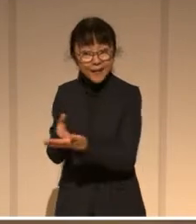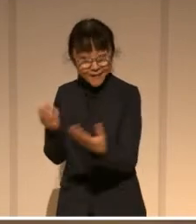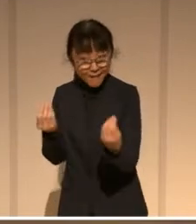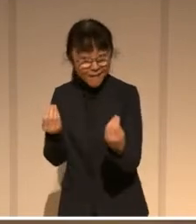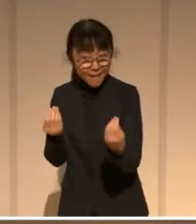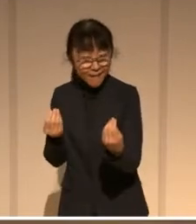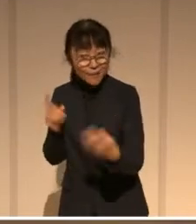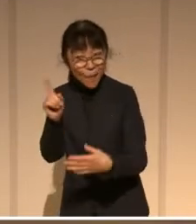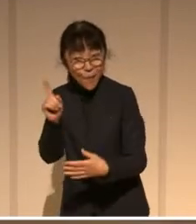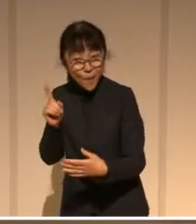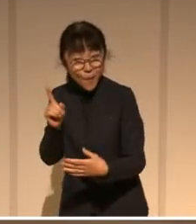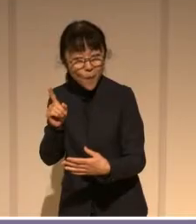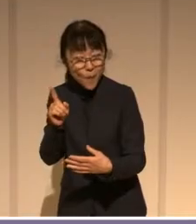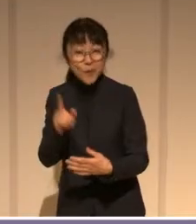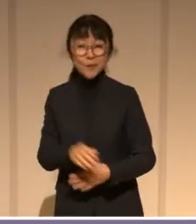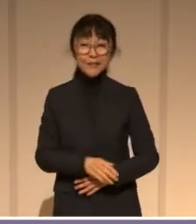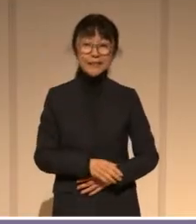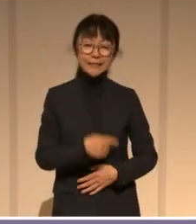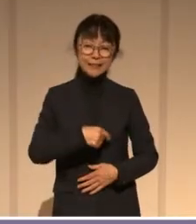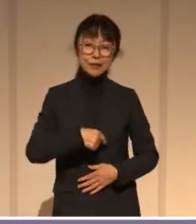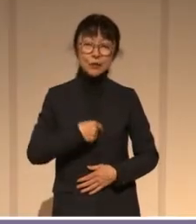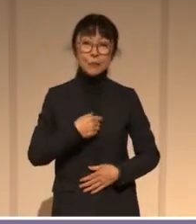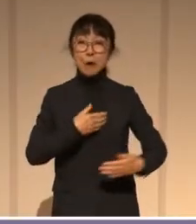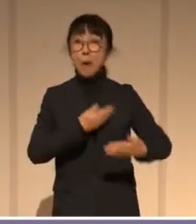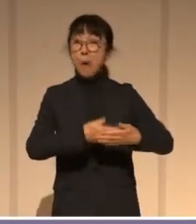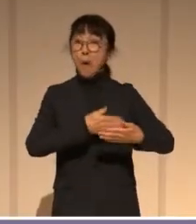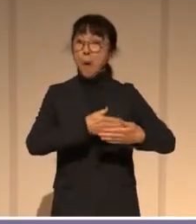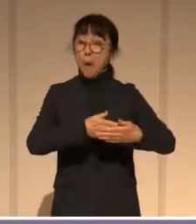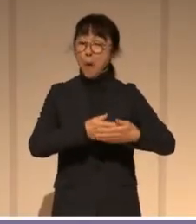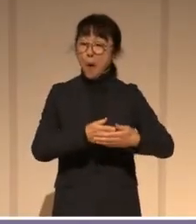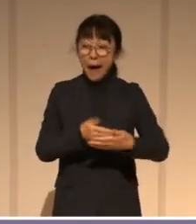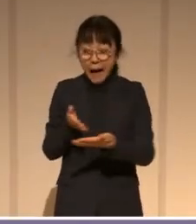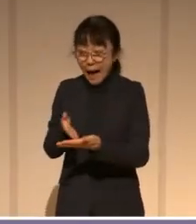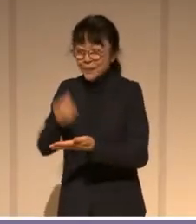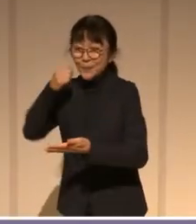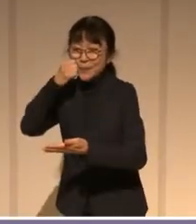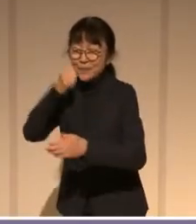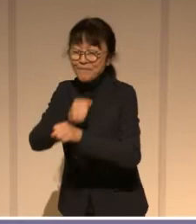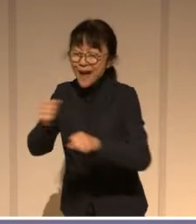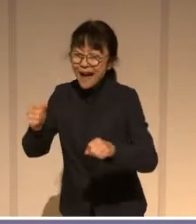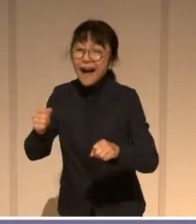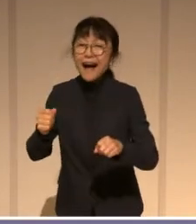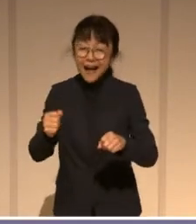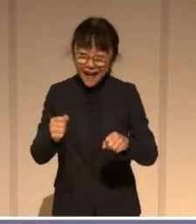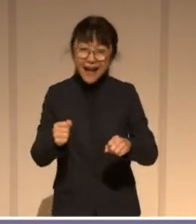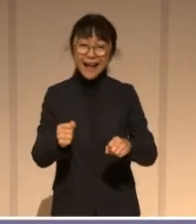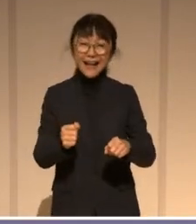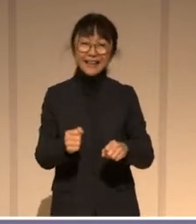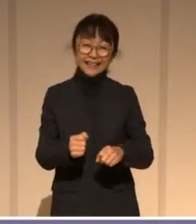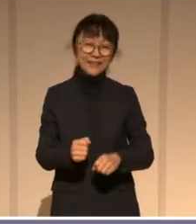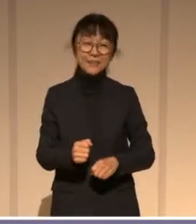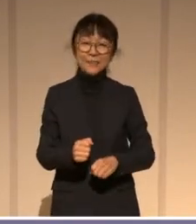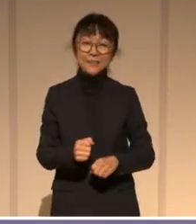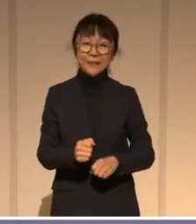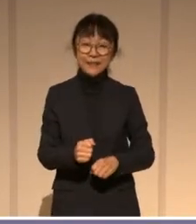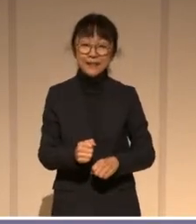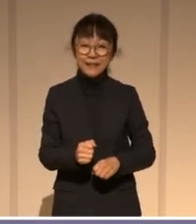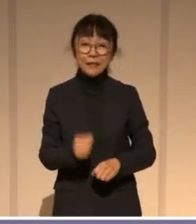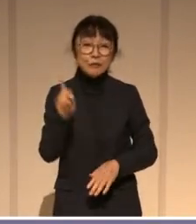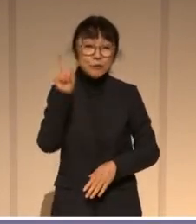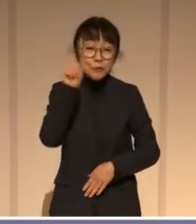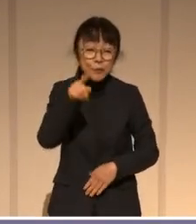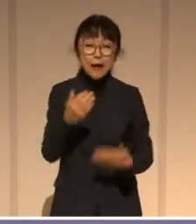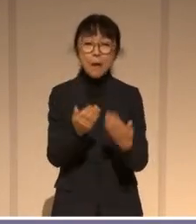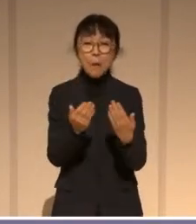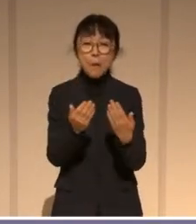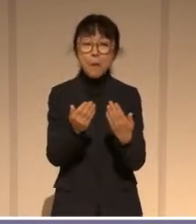合格なんだよ自分が幸運してて上手く喋れなかったのでその時いけなかったですしかもその次の日も学校が